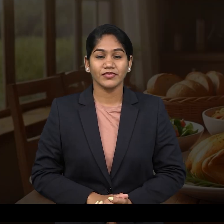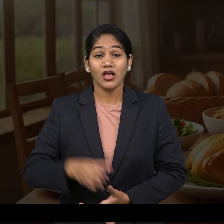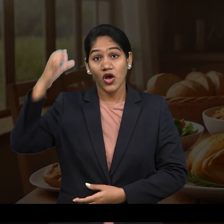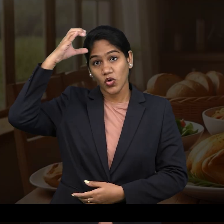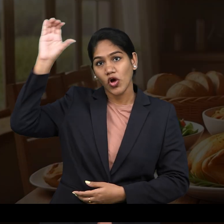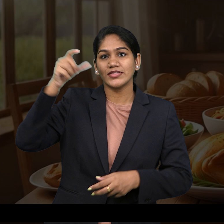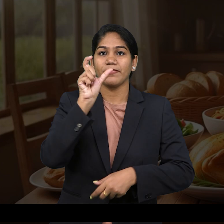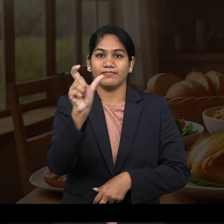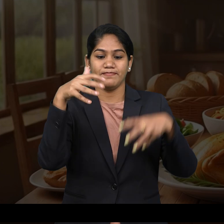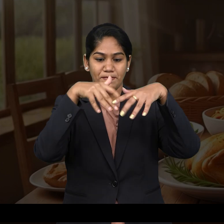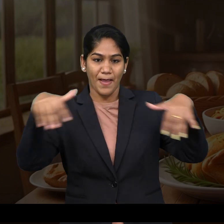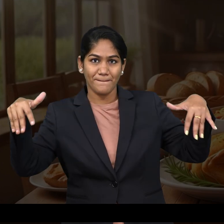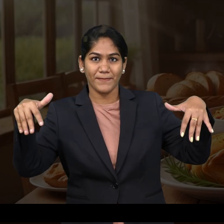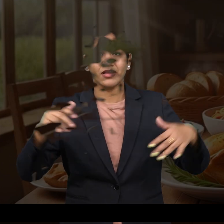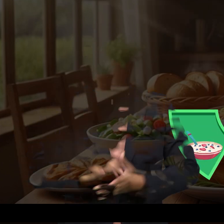భావనా పటం.